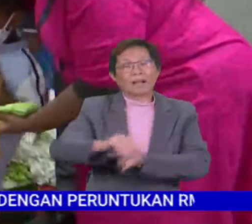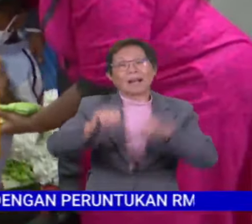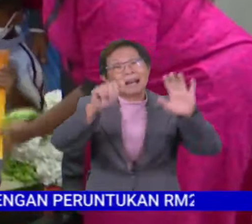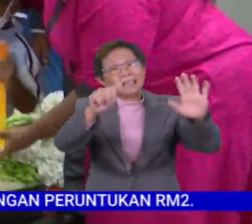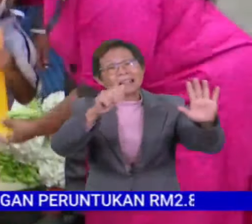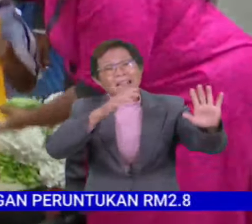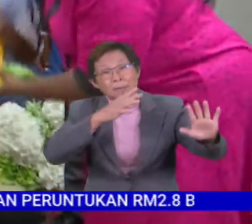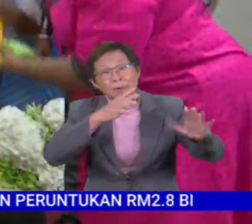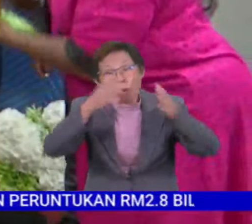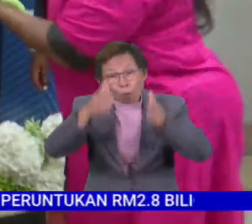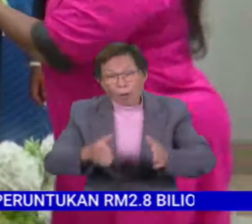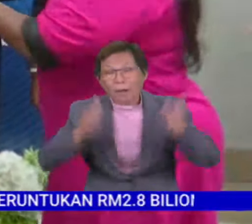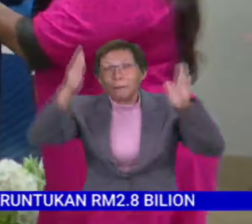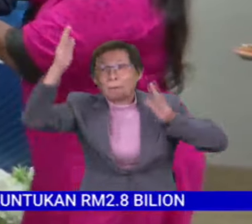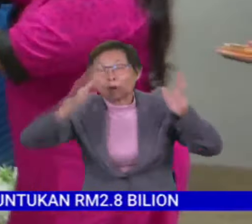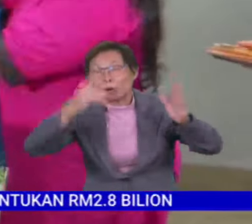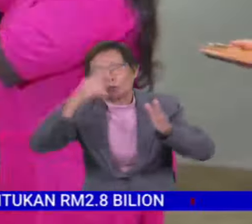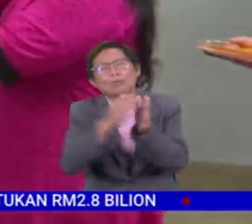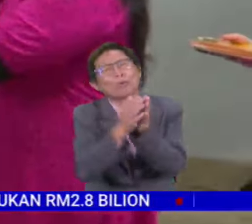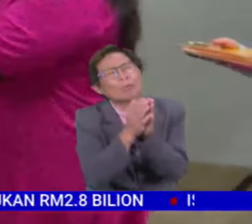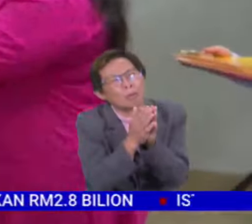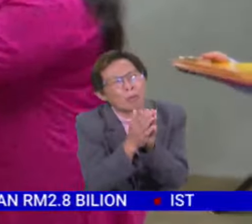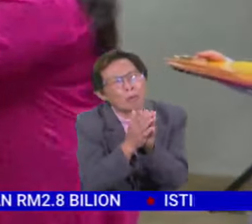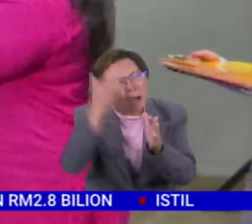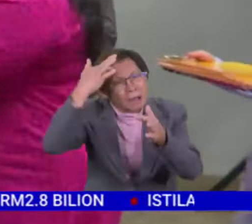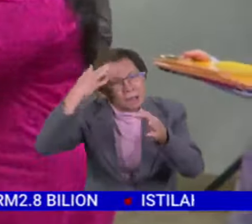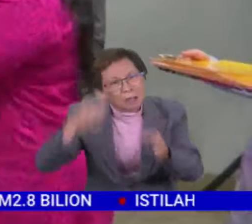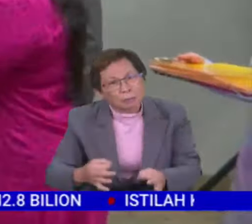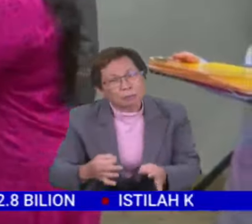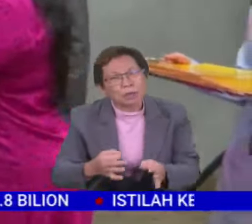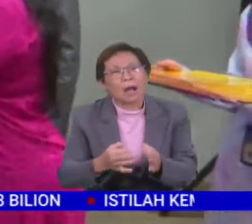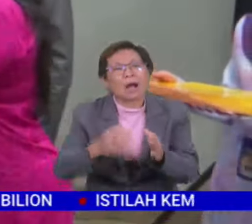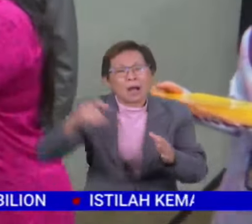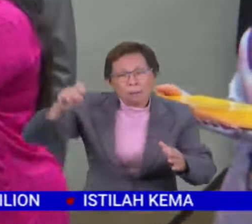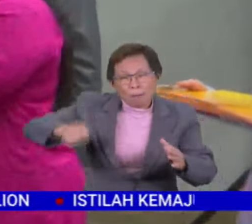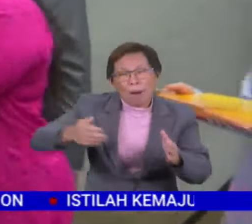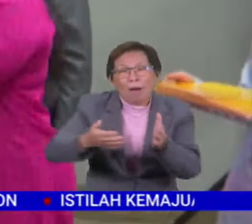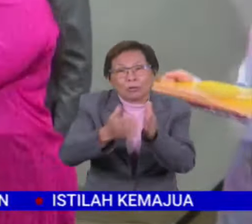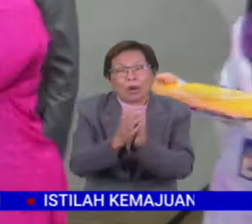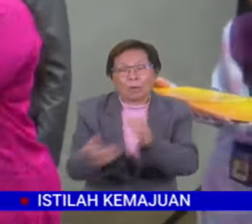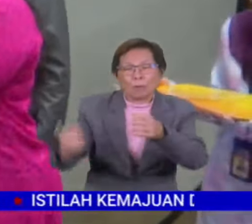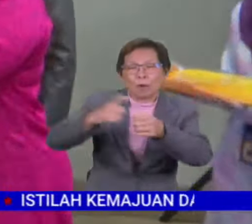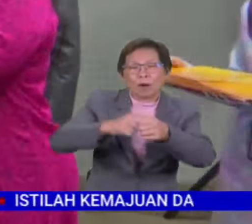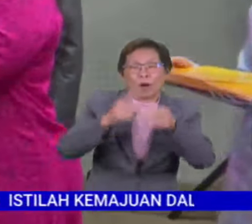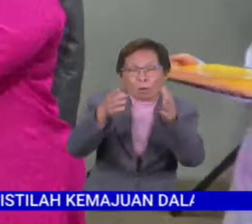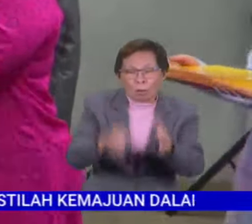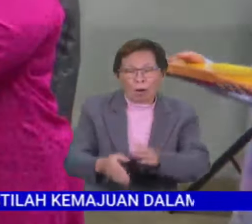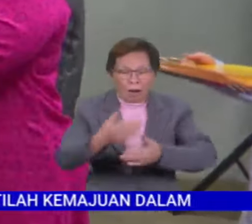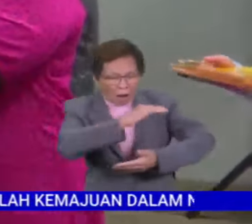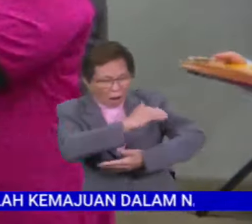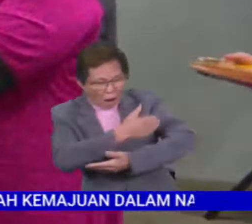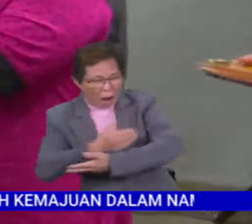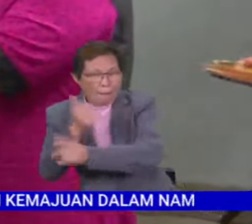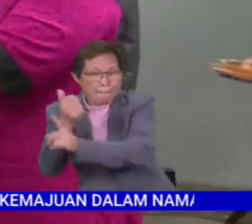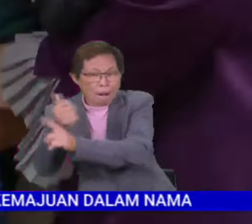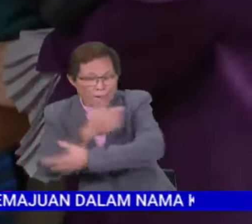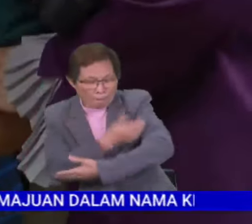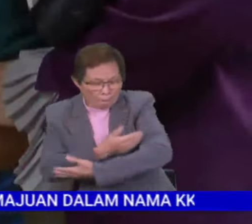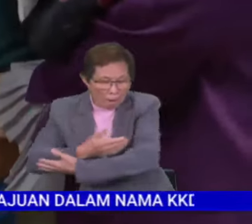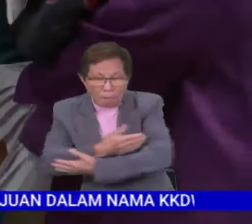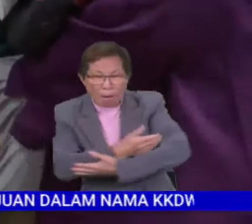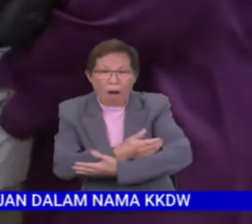6 ibu warga tempatan untuk merayu keputusan Mahkamah Rayuan berhubung kewarganegaraan automatik kanak-kanak yang